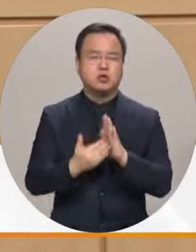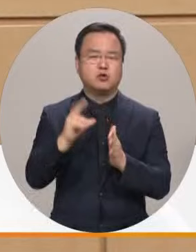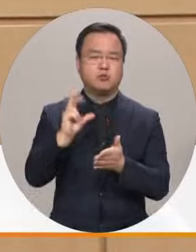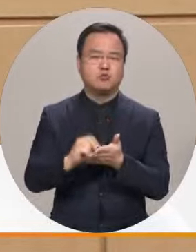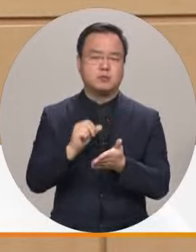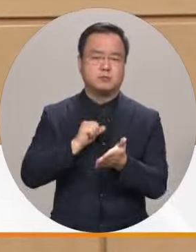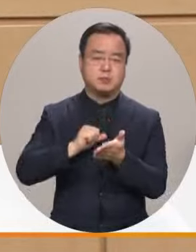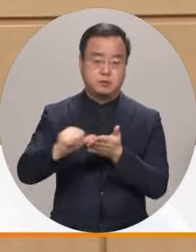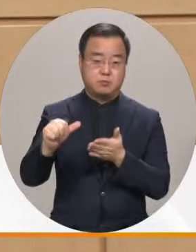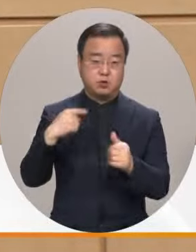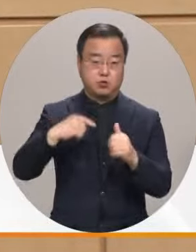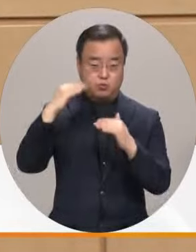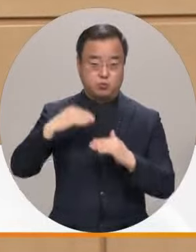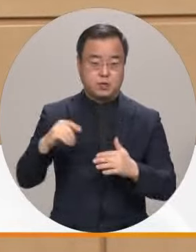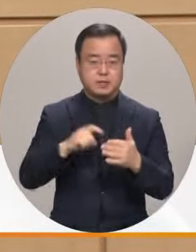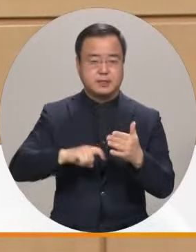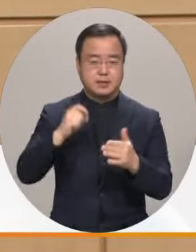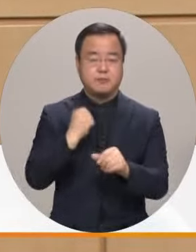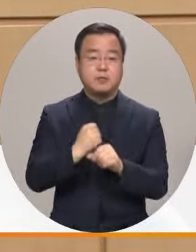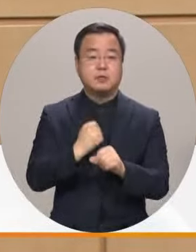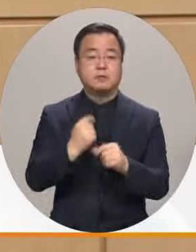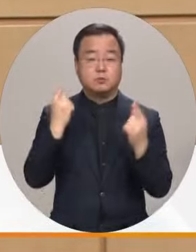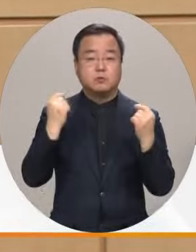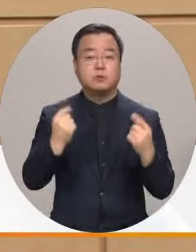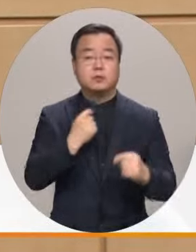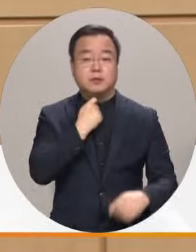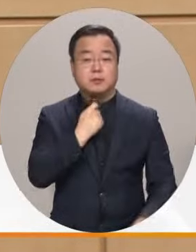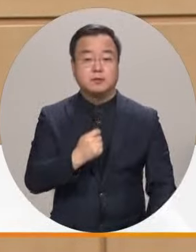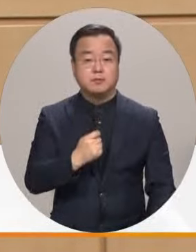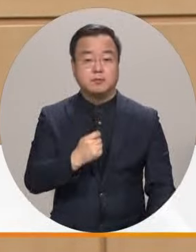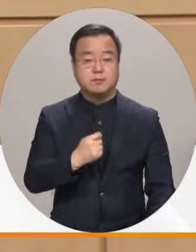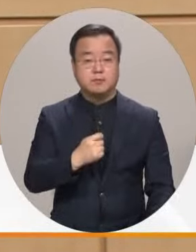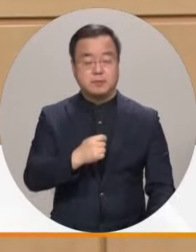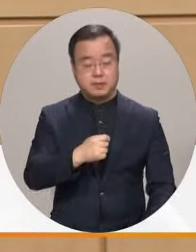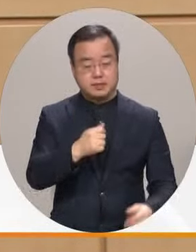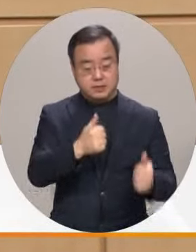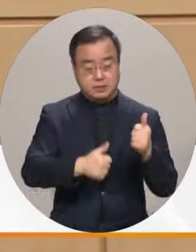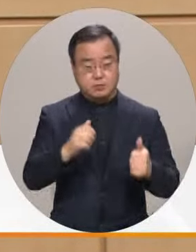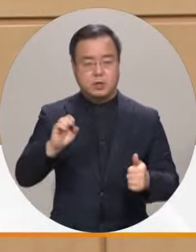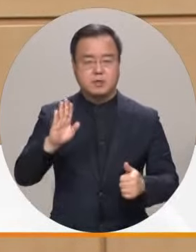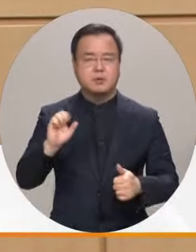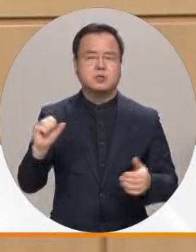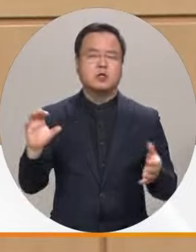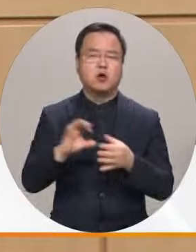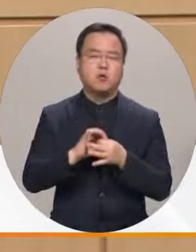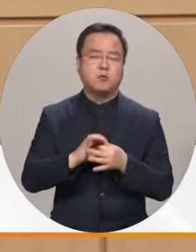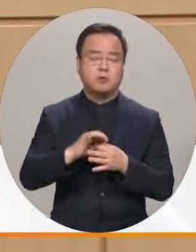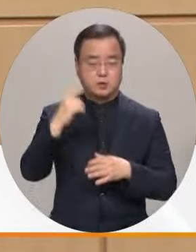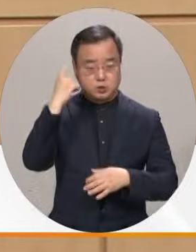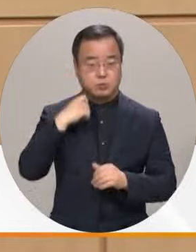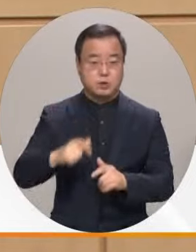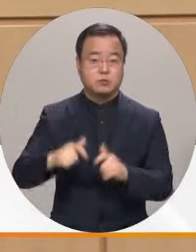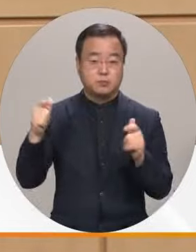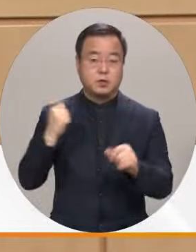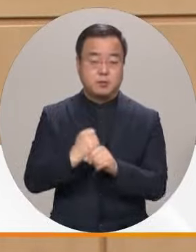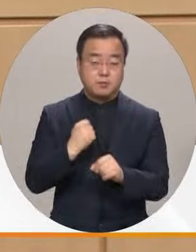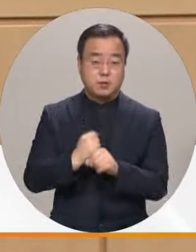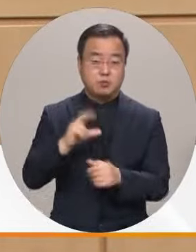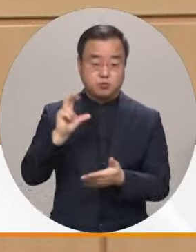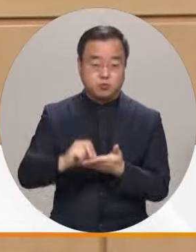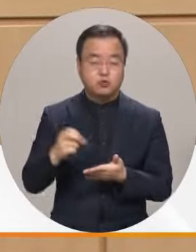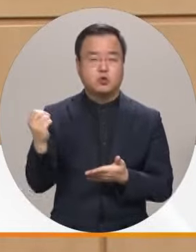출제 원칙을 유지할 것입니다 수능과 EBS 연기에 대한 체감도를 높이고 수능 문항 및 출제 경향 분석 등에